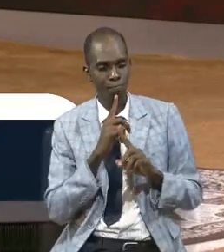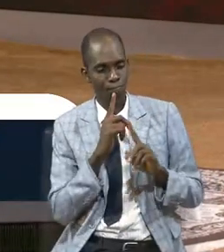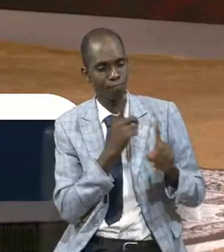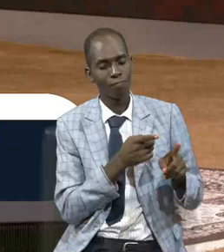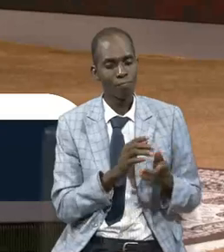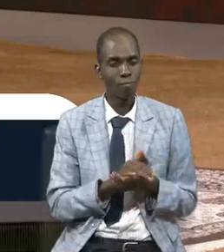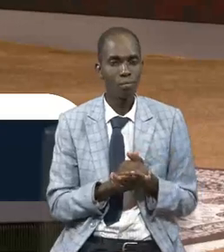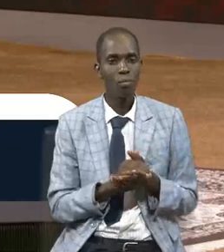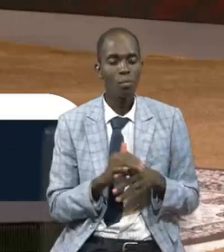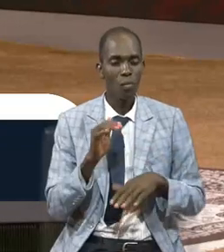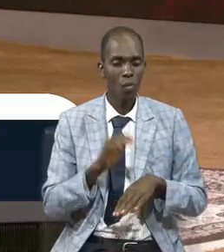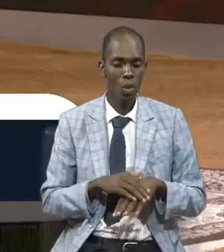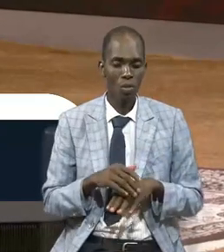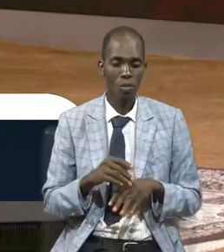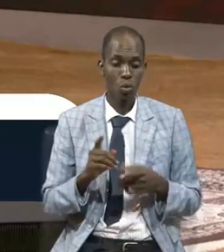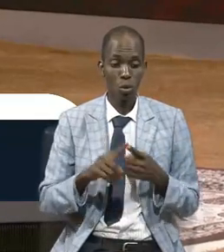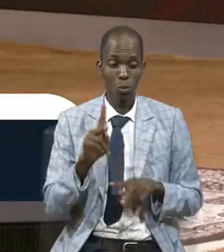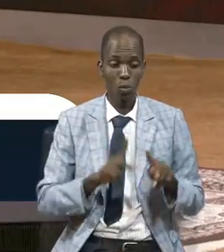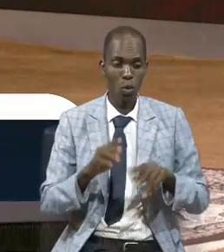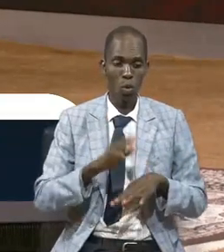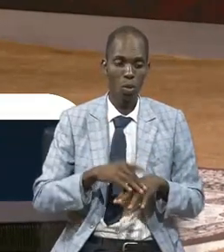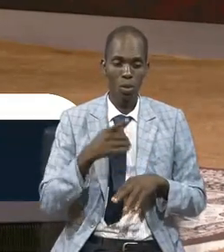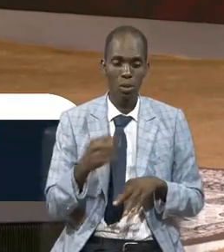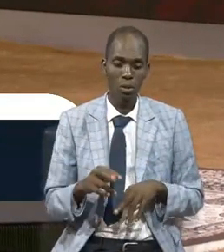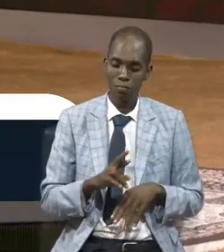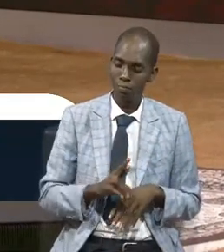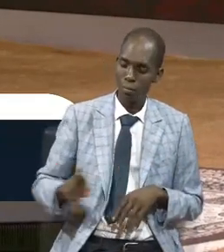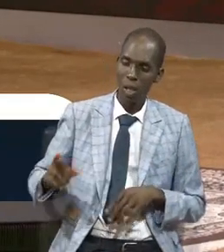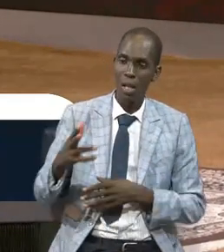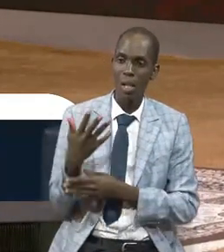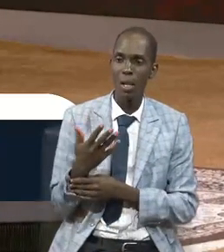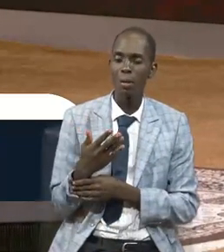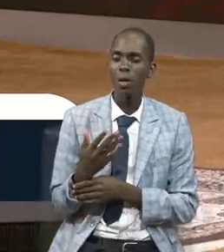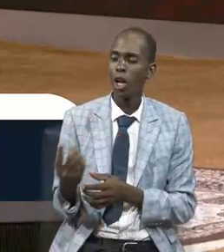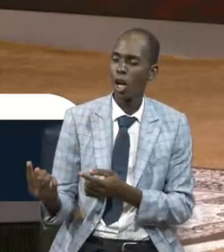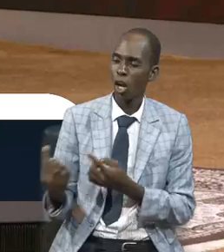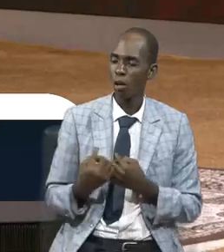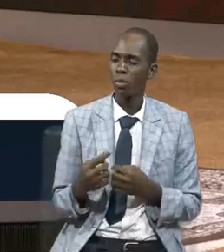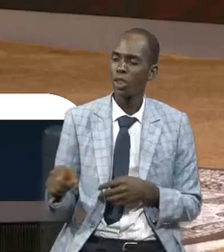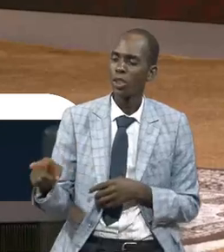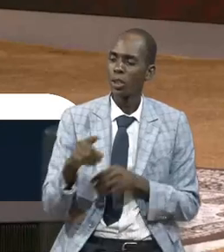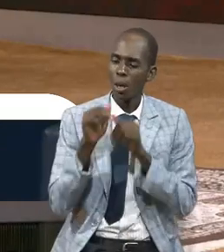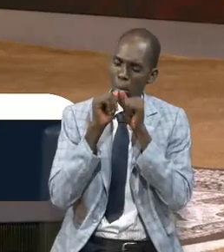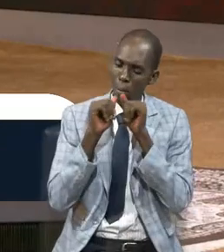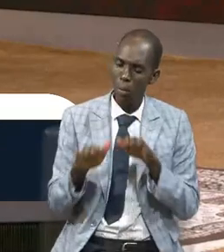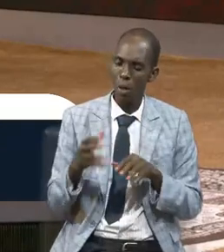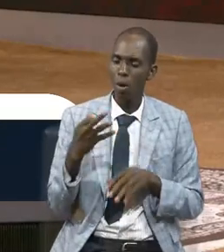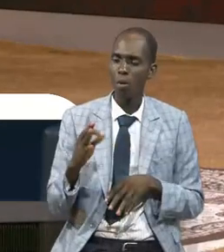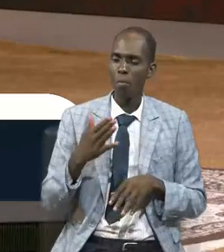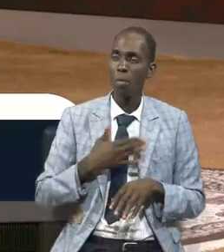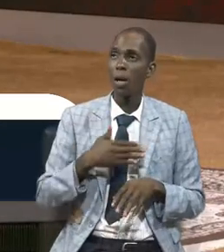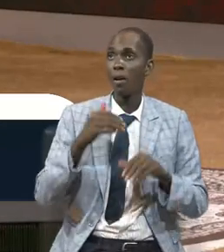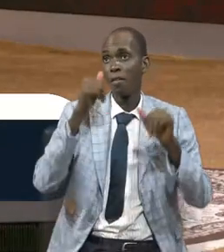qui seront à sa droite: venez, vous qui êtes bénis de mon Père,